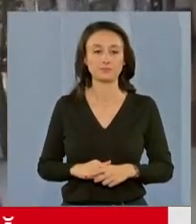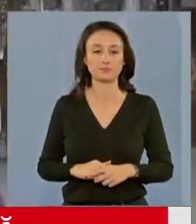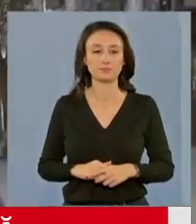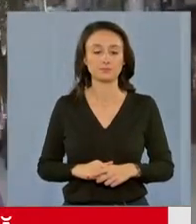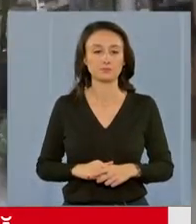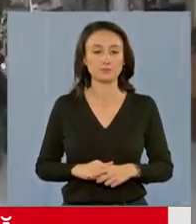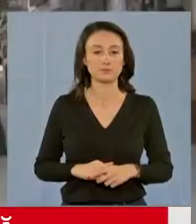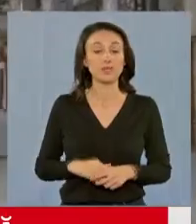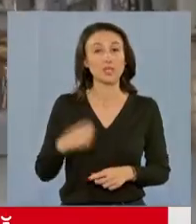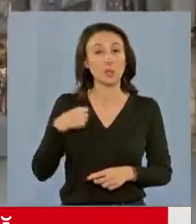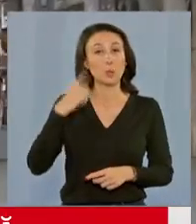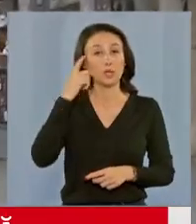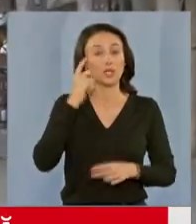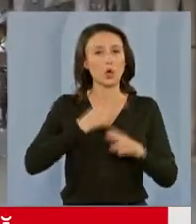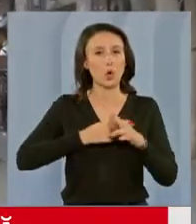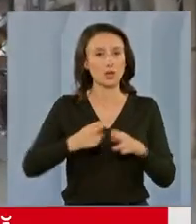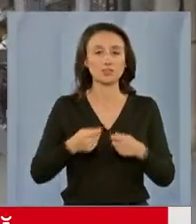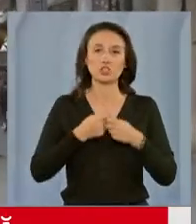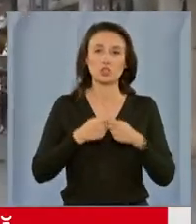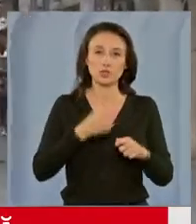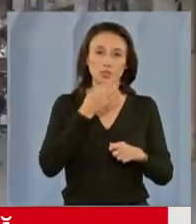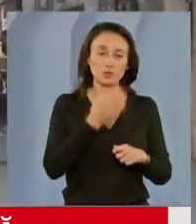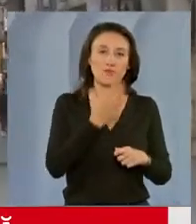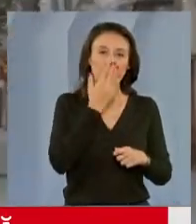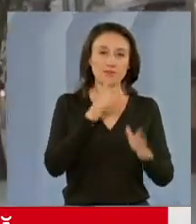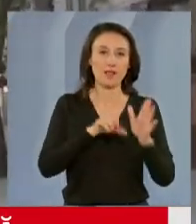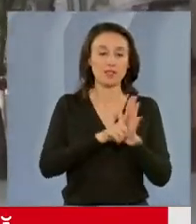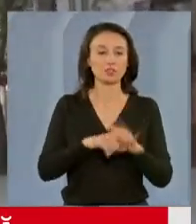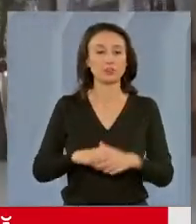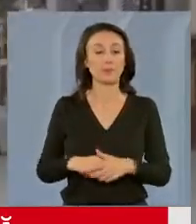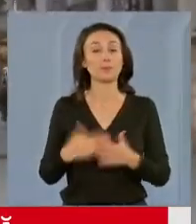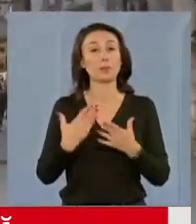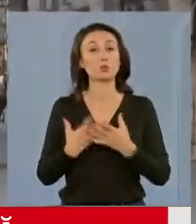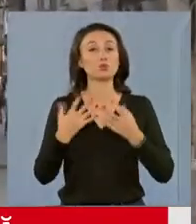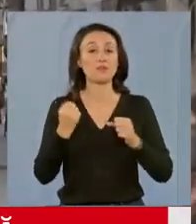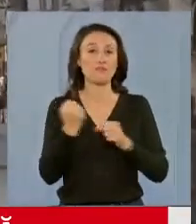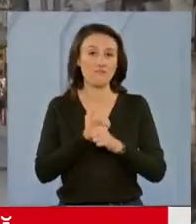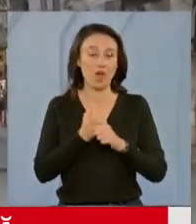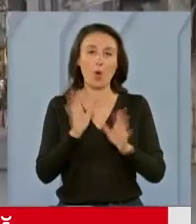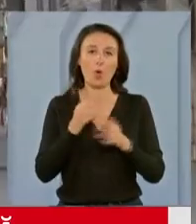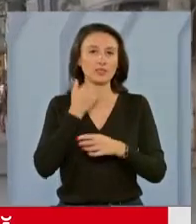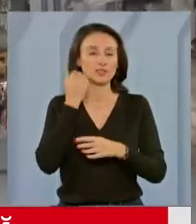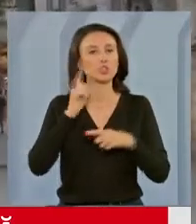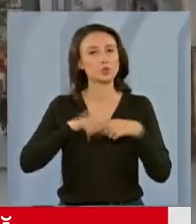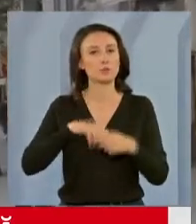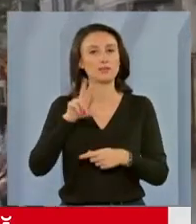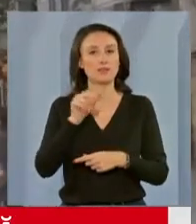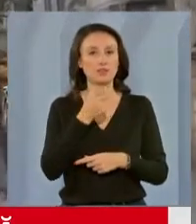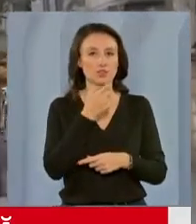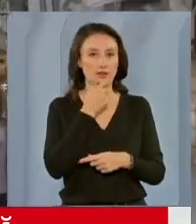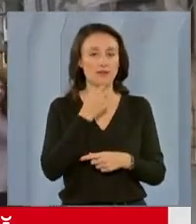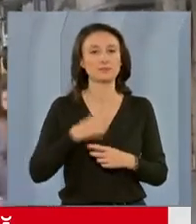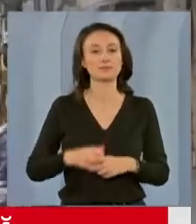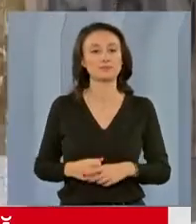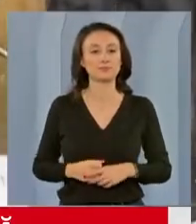Pe de o parte, cred că e corect ca toți să răspundă în fața legii pentru ceea ce fac oricând și după 30 de ani în cazul